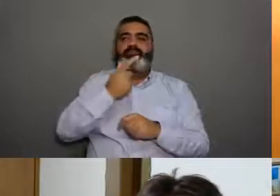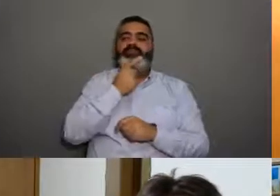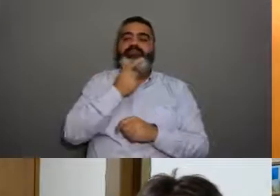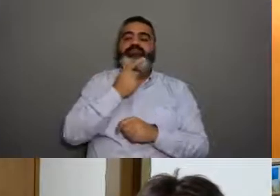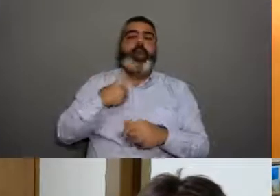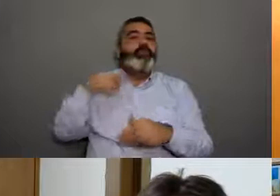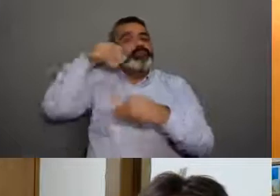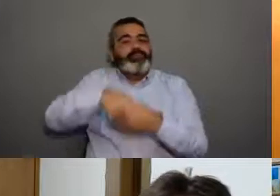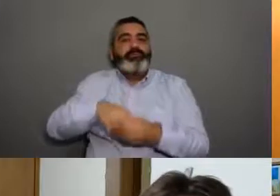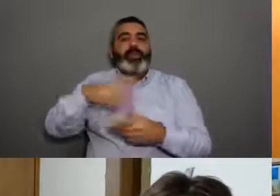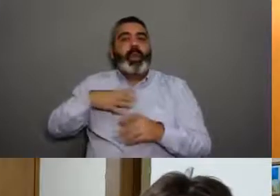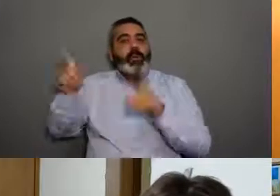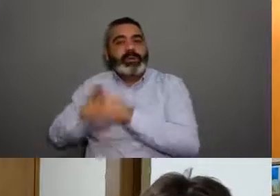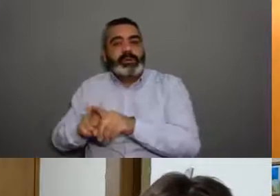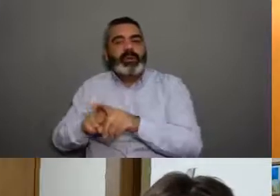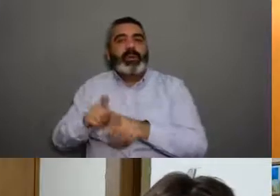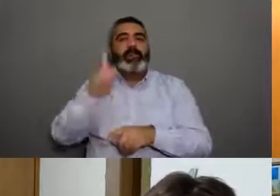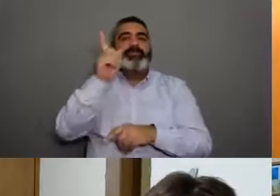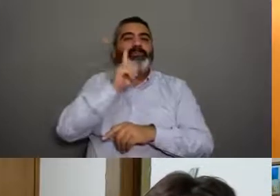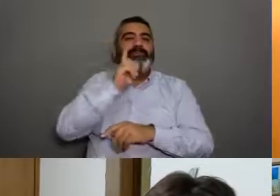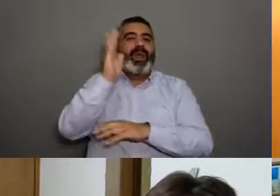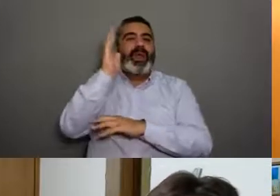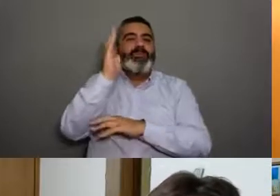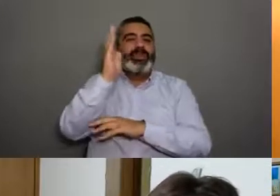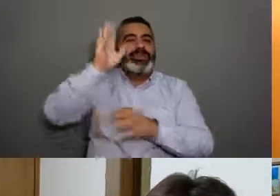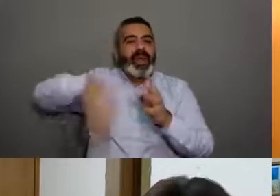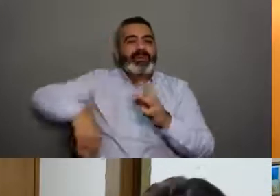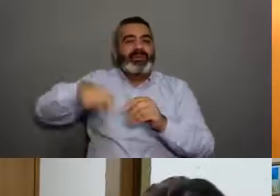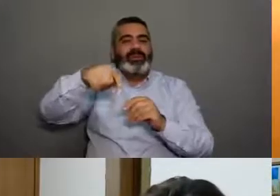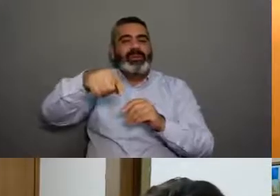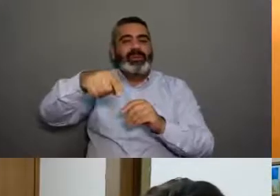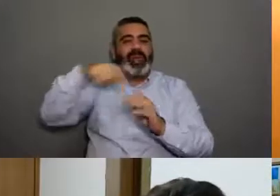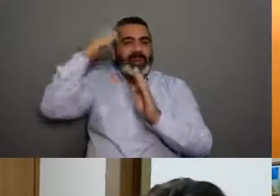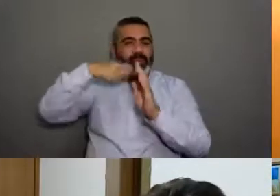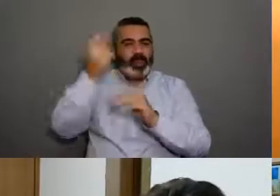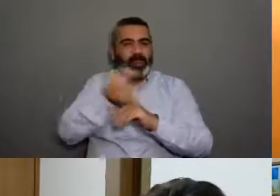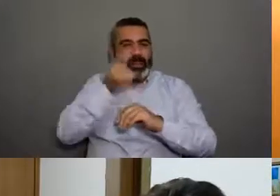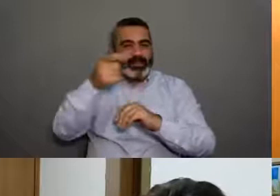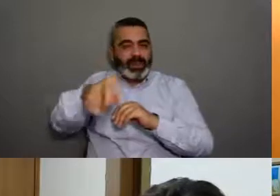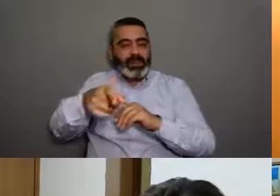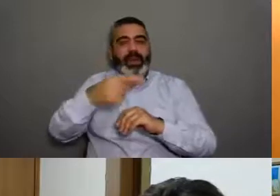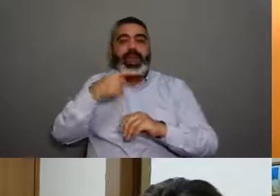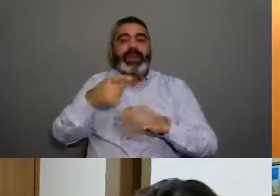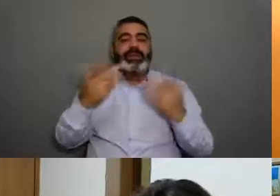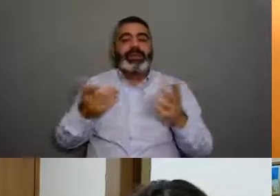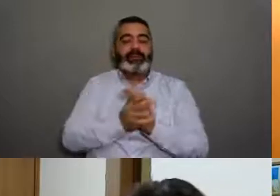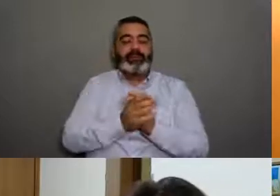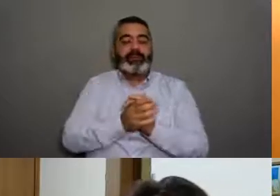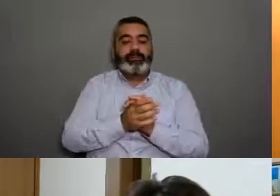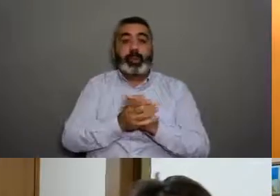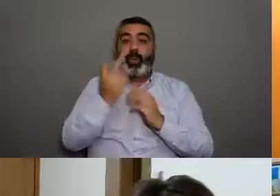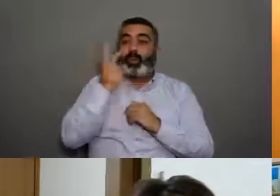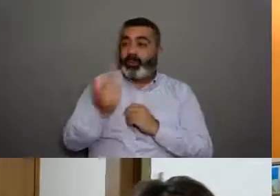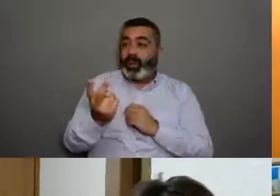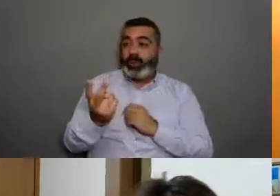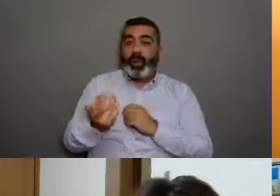είπε μία από τις αφηγήτριες στο τελευταίο ντοκιμαντέρ, όταν λέει «βλέπω άλλους